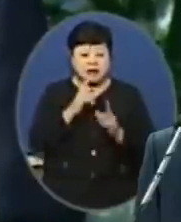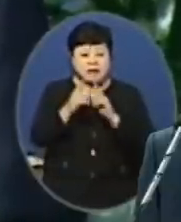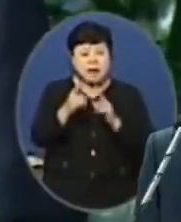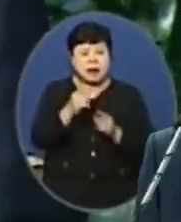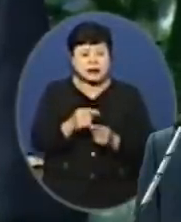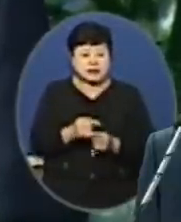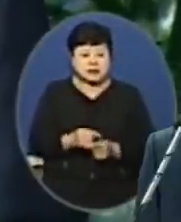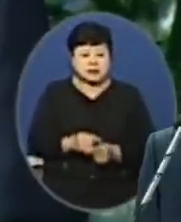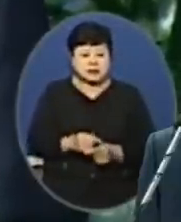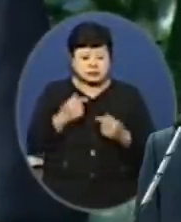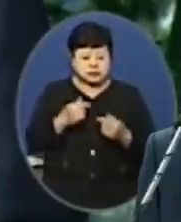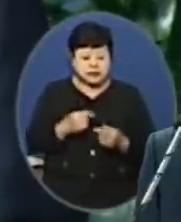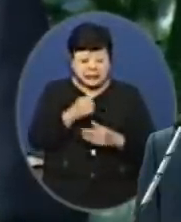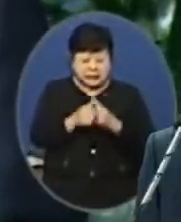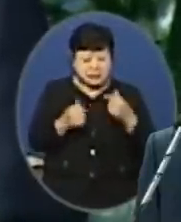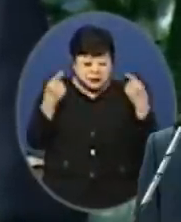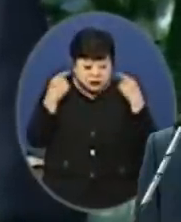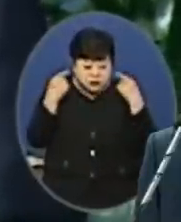하나님이 분명히 들으시고